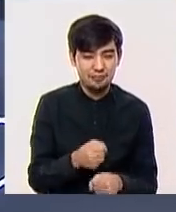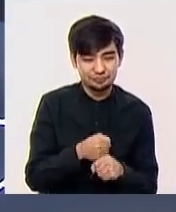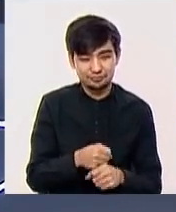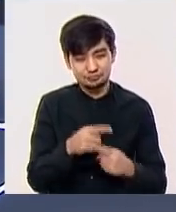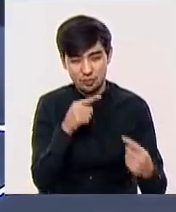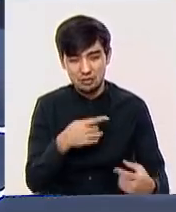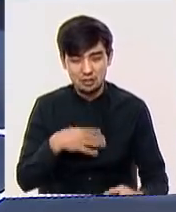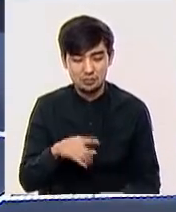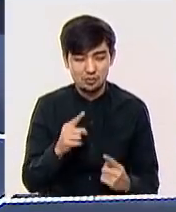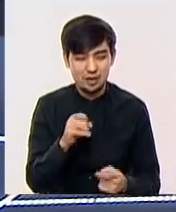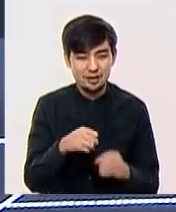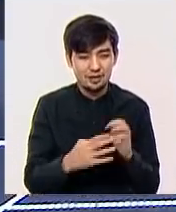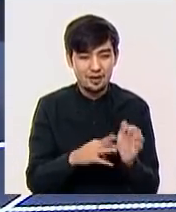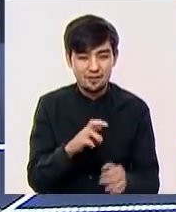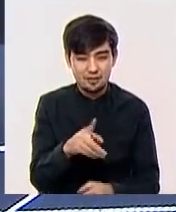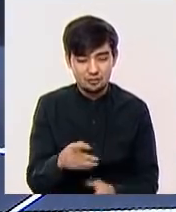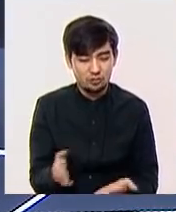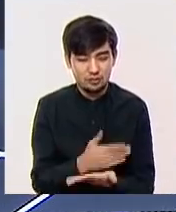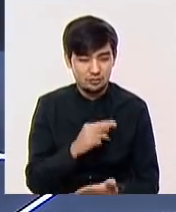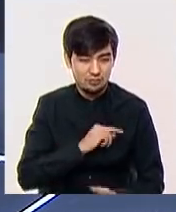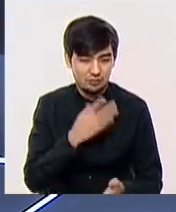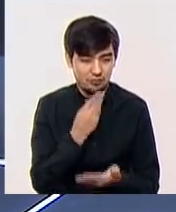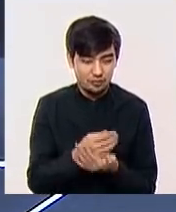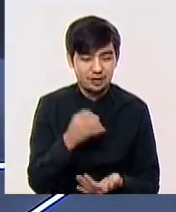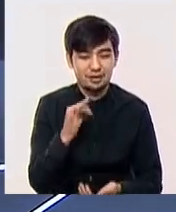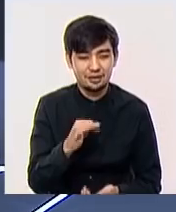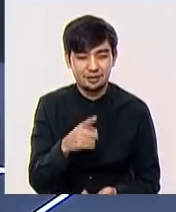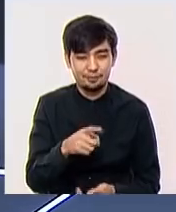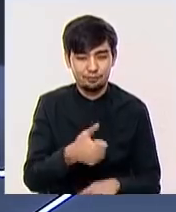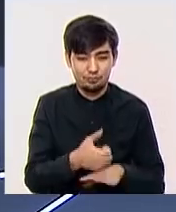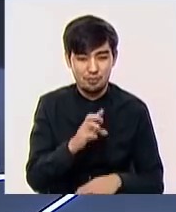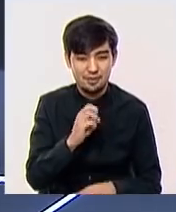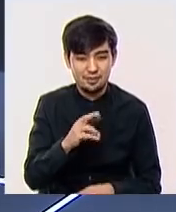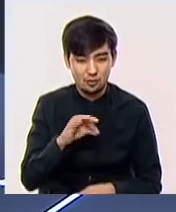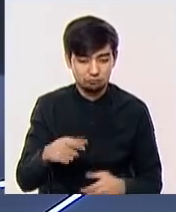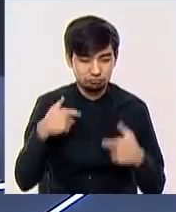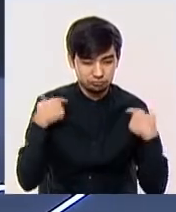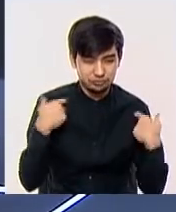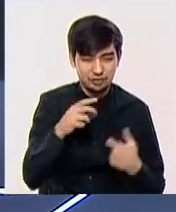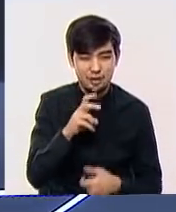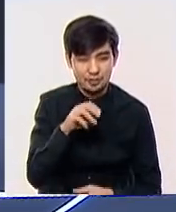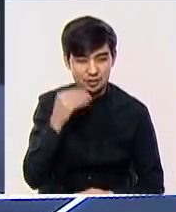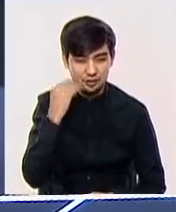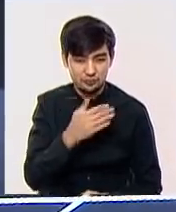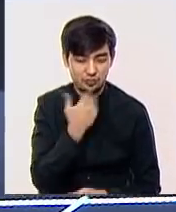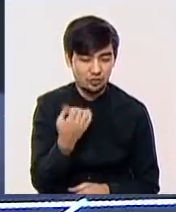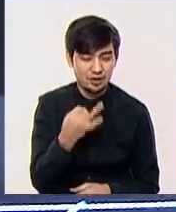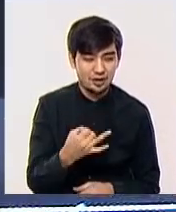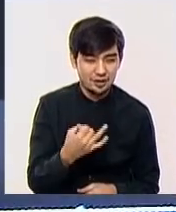должности 19 января. Касым-Жомарт Токаев тогда заявил, что Бектанов не проявил командирских качеств, не смог